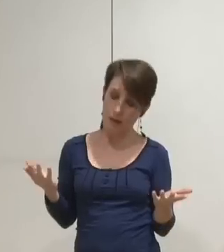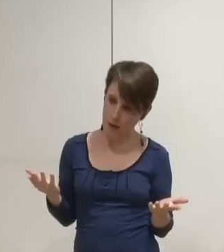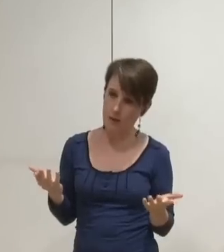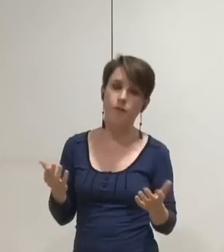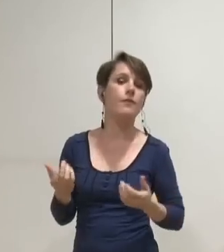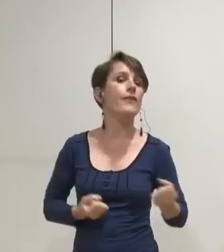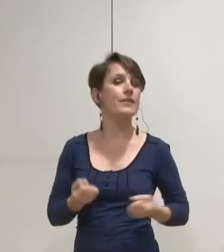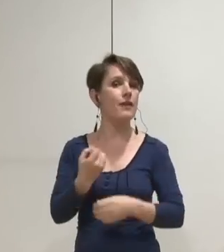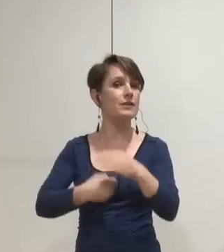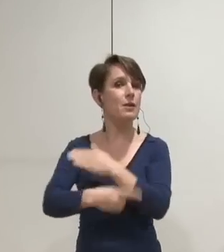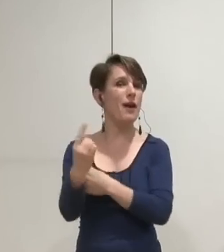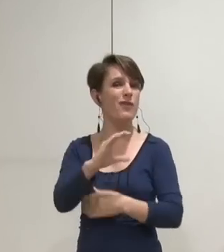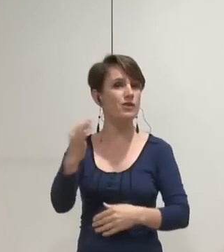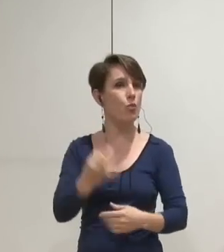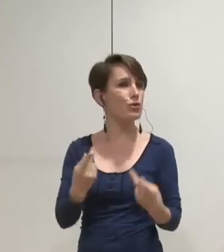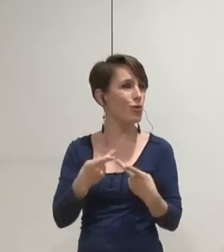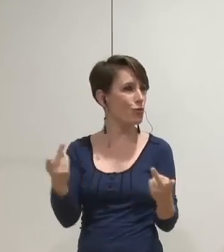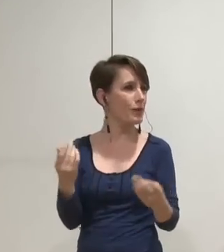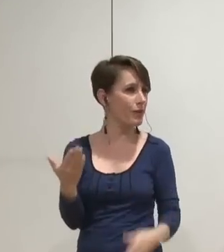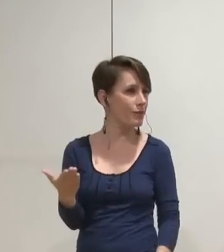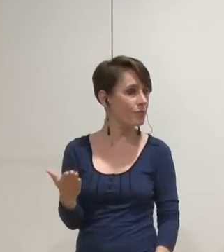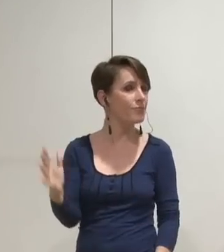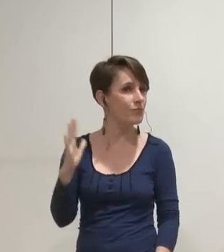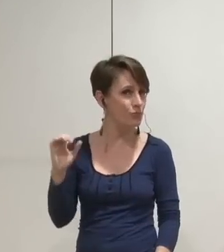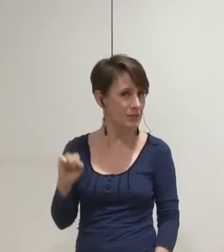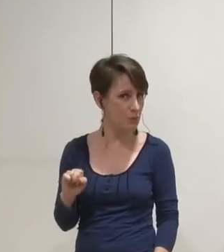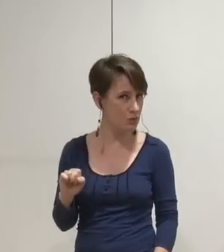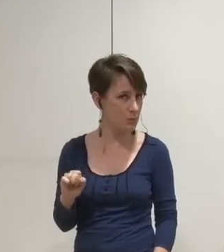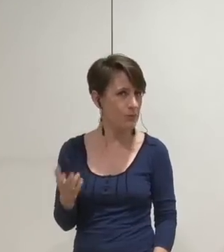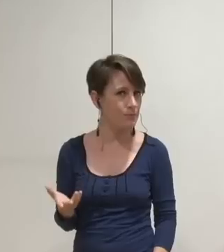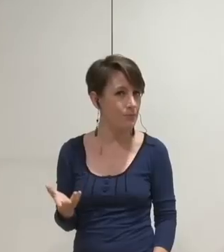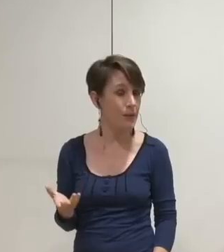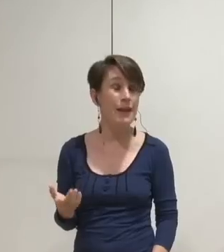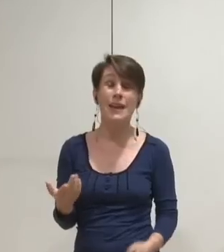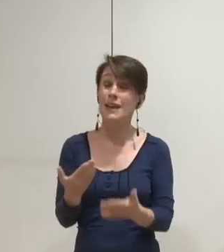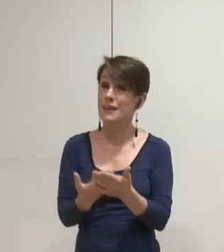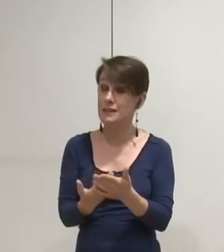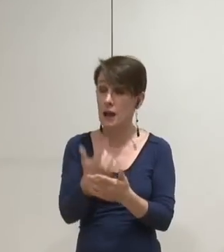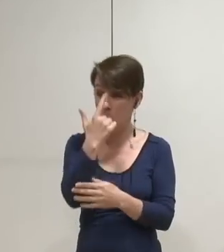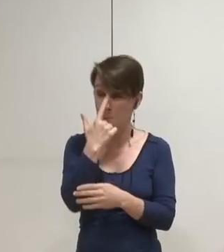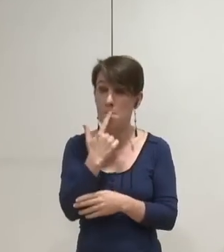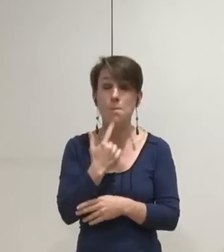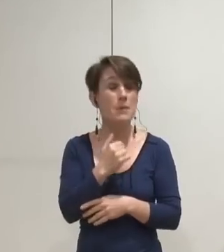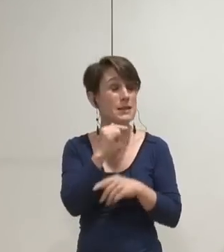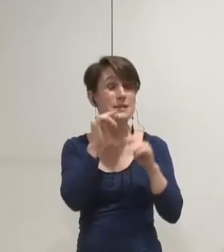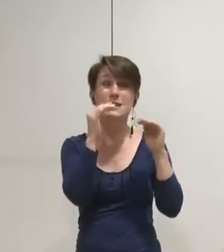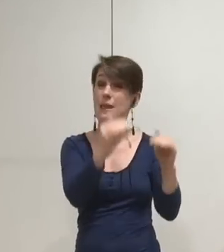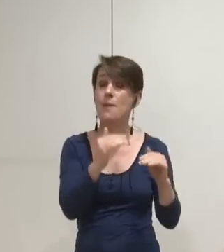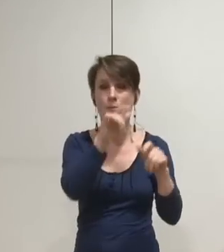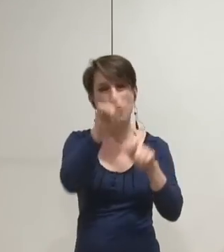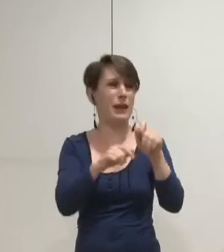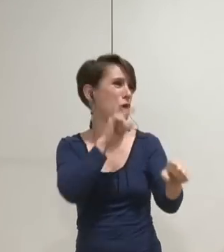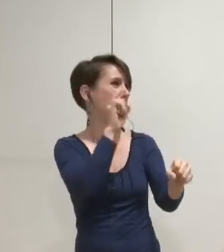ces services ce sont en effet les mêmes qui aujourd'hui ont à dire pique pendre du marché